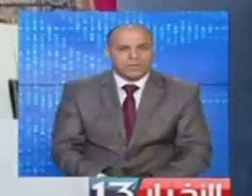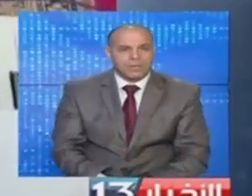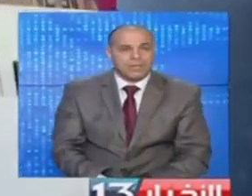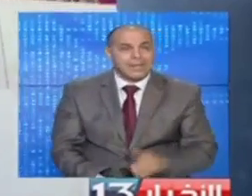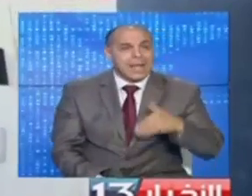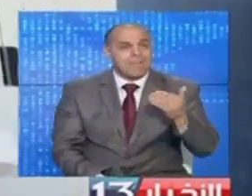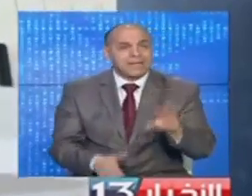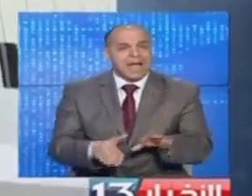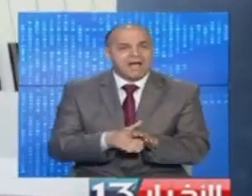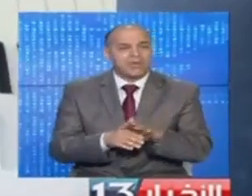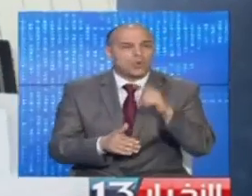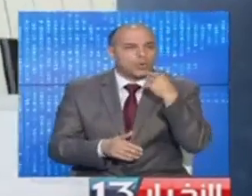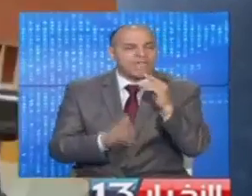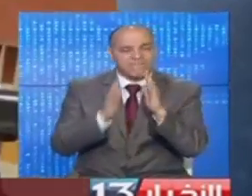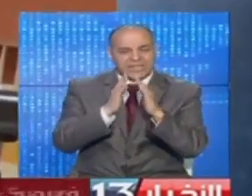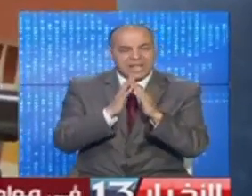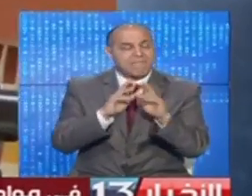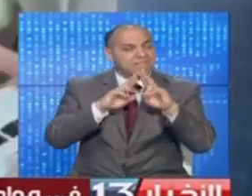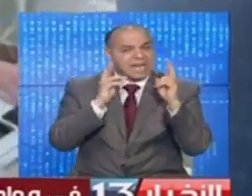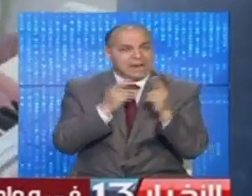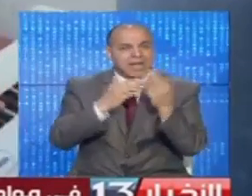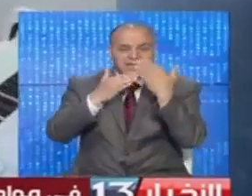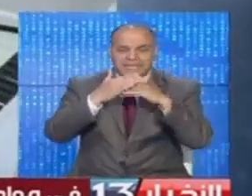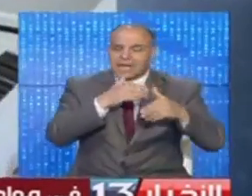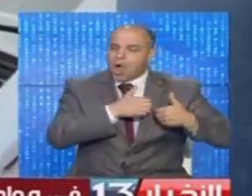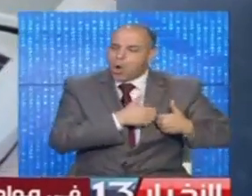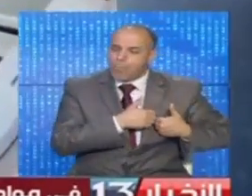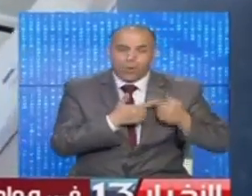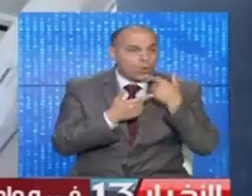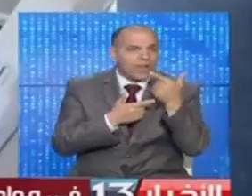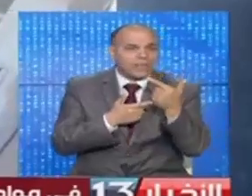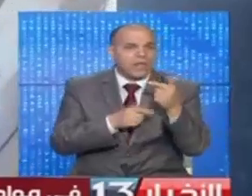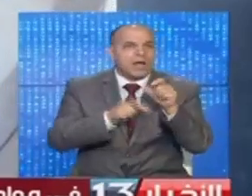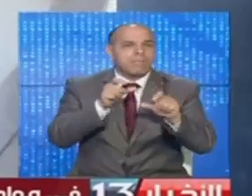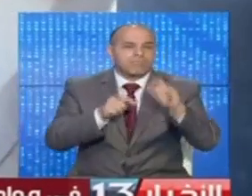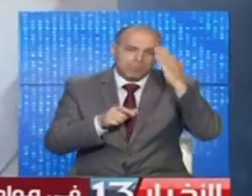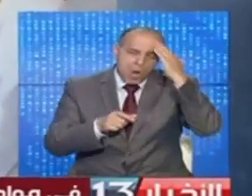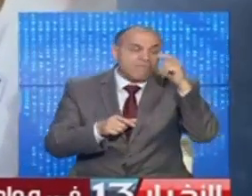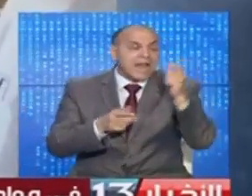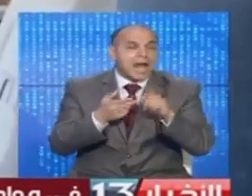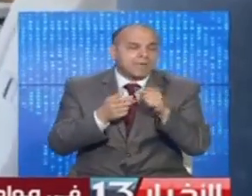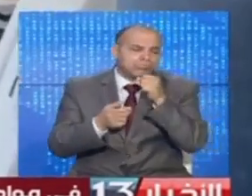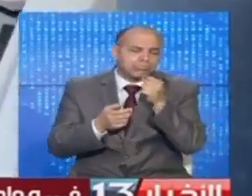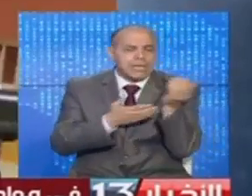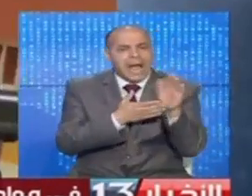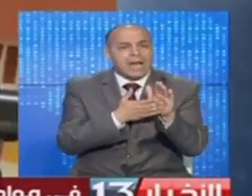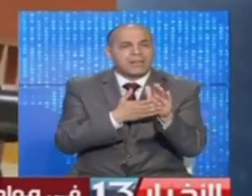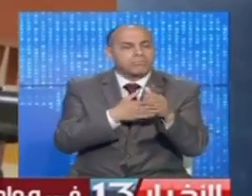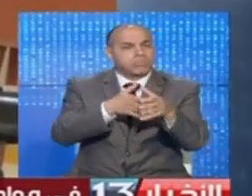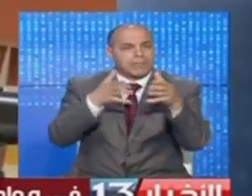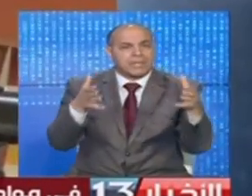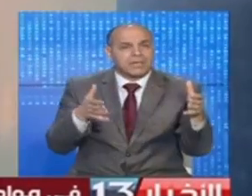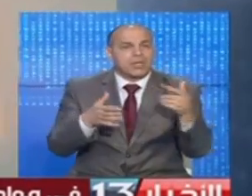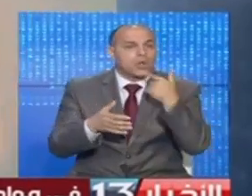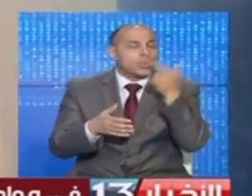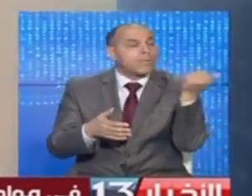بعد الحفلات من شرفات المنازل عبر العالم، رسالة حب أخرى أطلقها مشاهير الفن العالمي في عرض فني ضخم